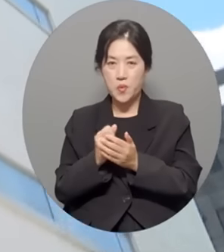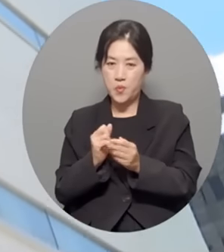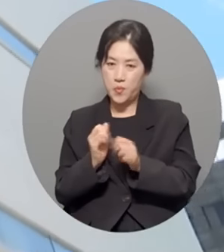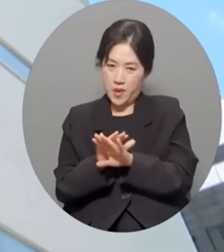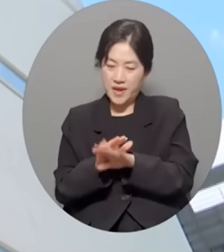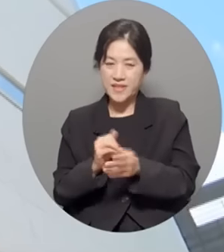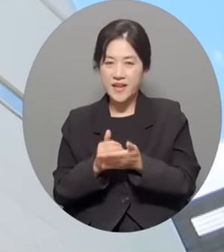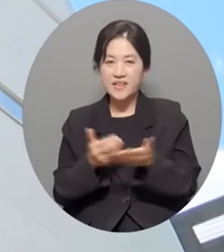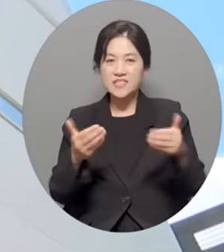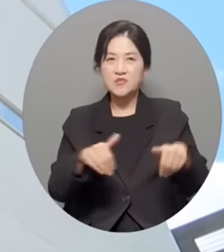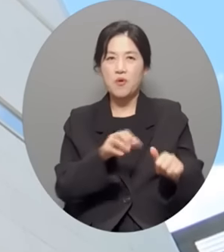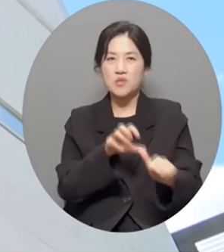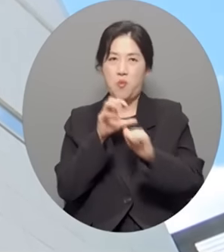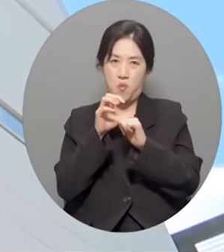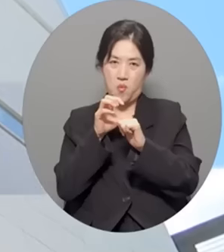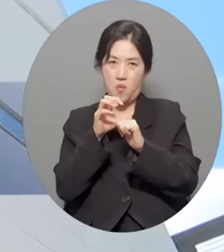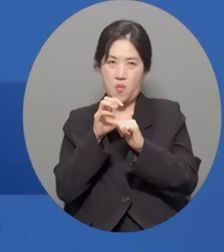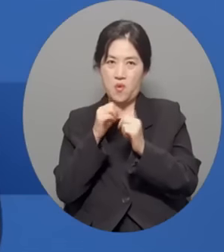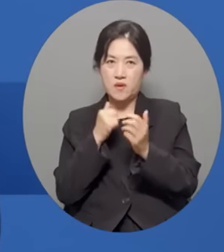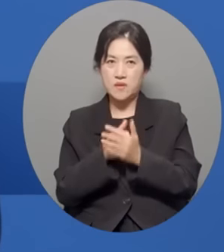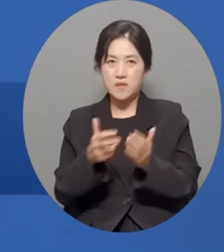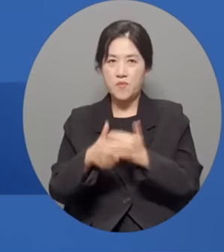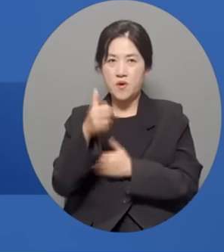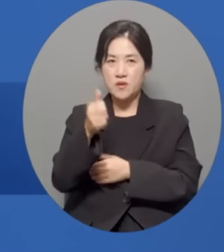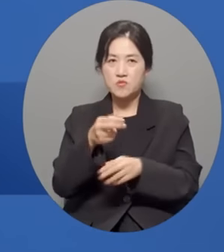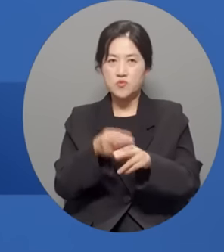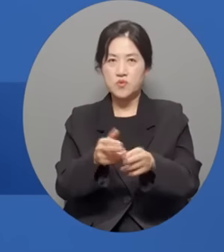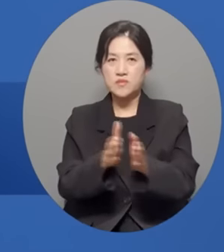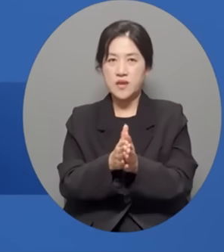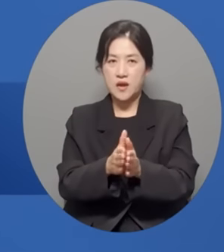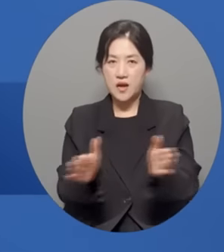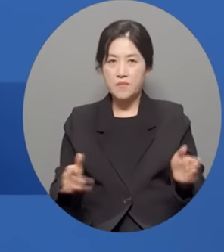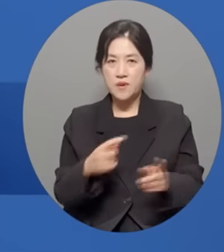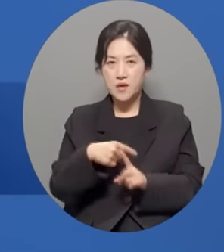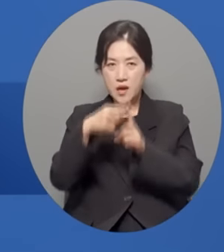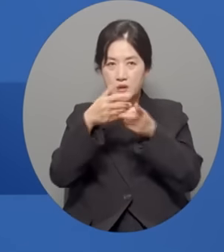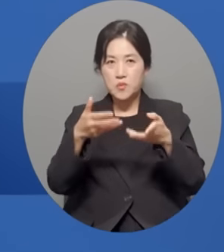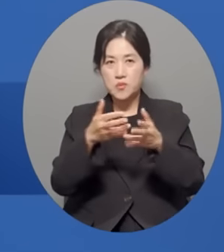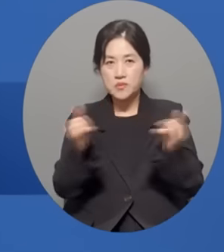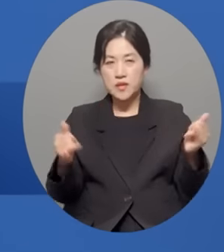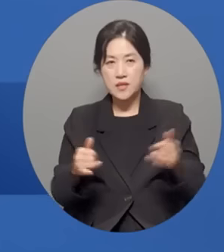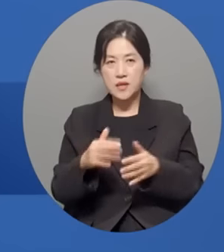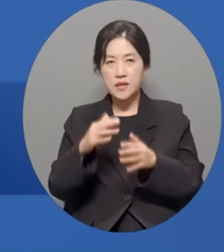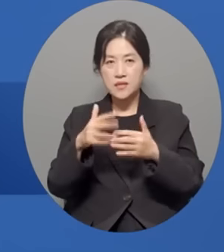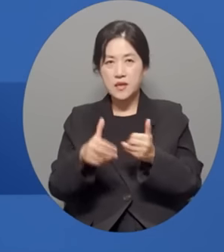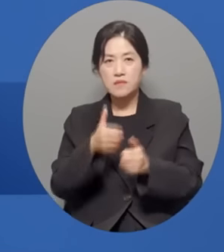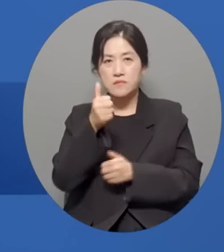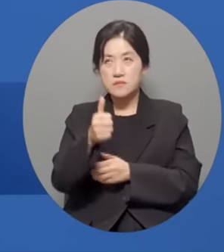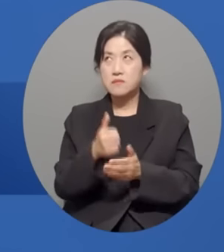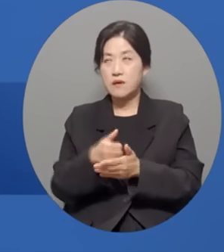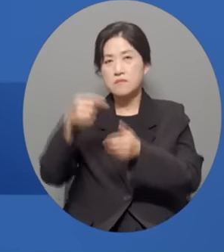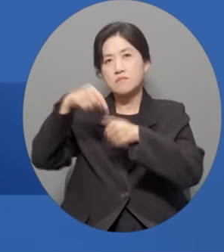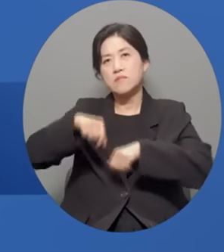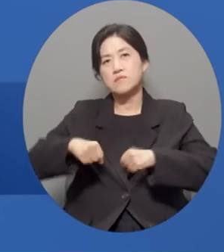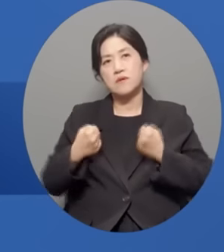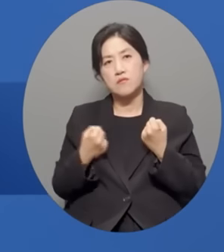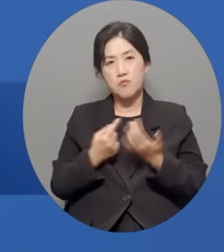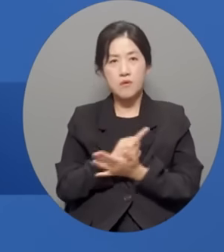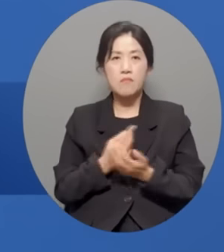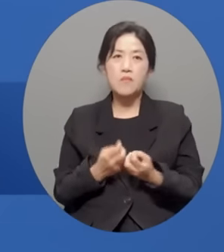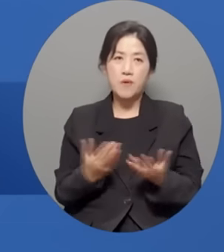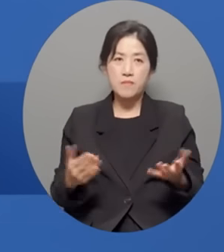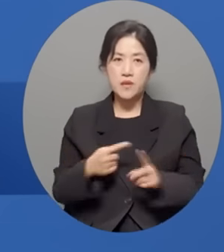병원 직원이었습니다 병원장이 주도로 시작을 하면 간호사나 상당 장들은 그거에 따를 수밖에 없고요